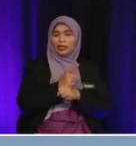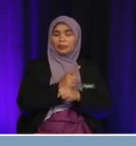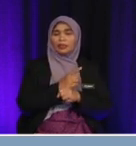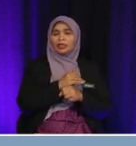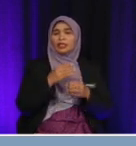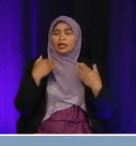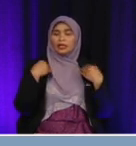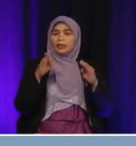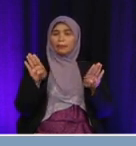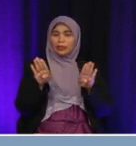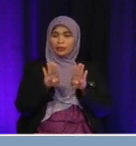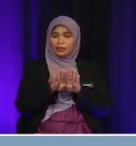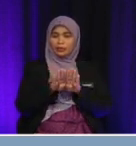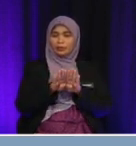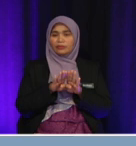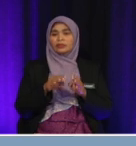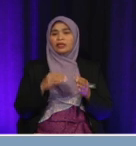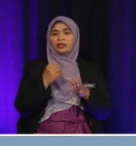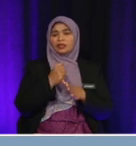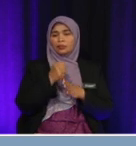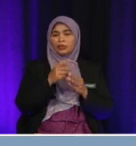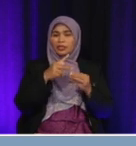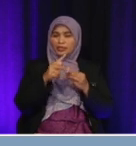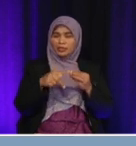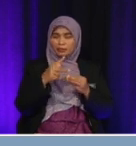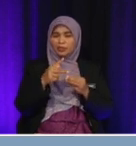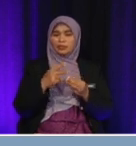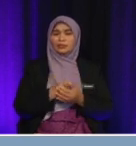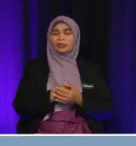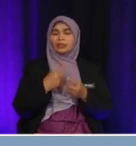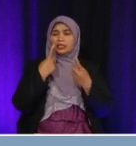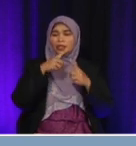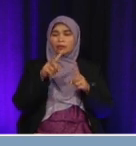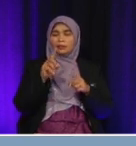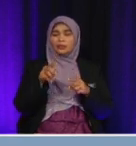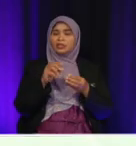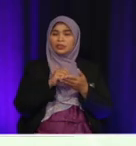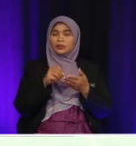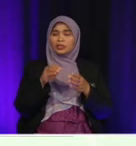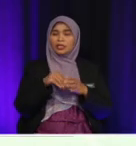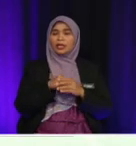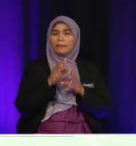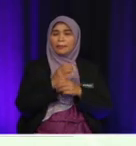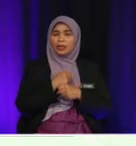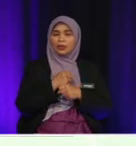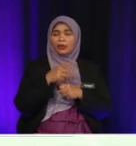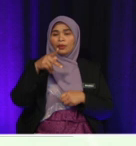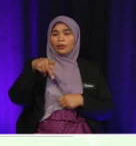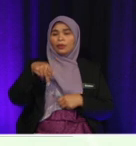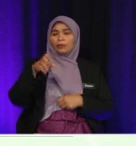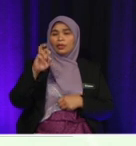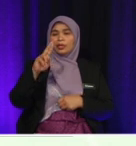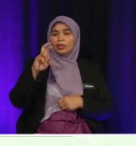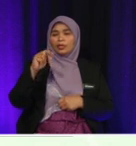ada penutup iaitu ada kesimpulan jawapan pula dituliskan dalam bentuk perenggan ya dengan